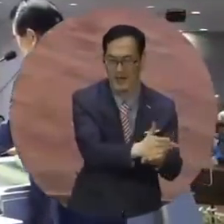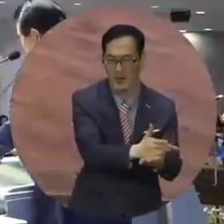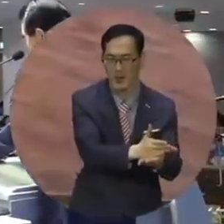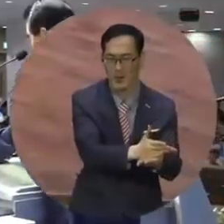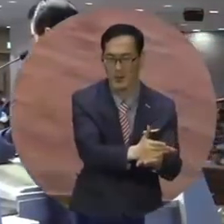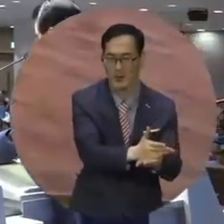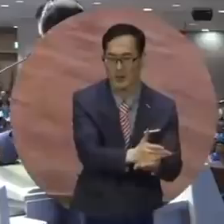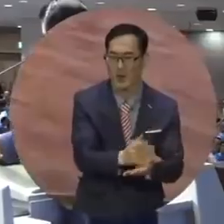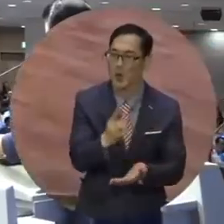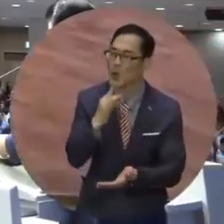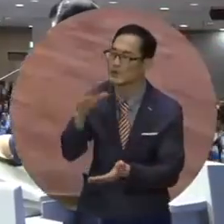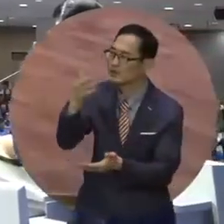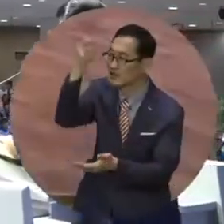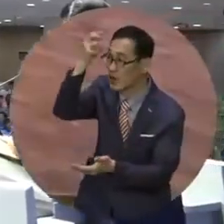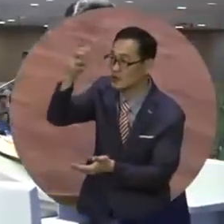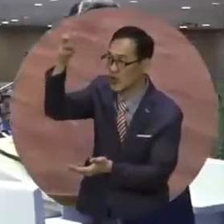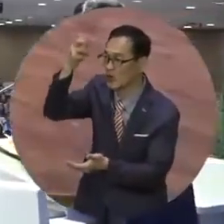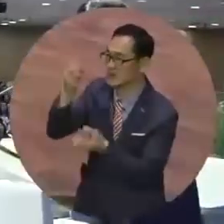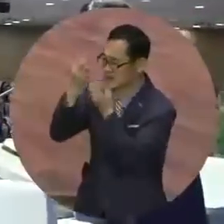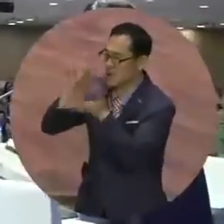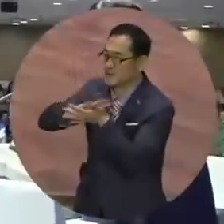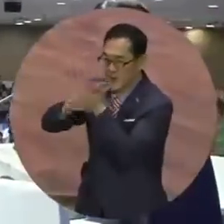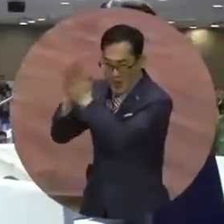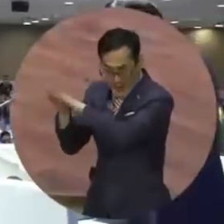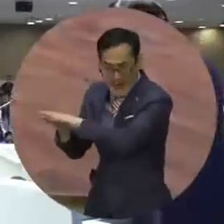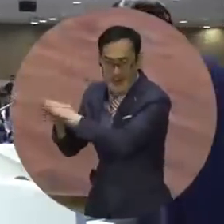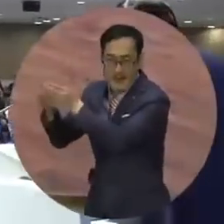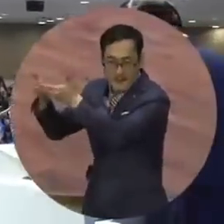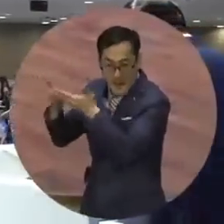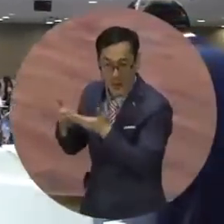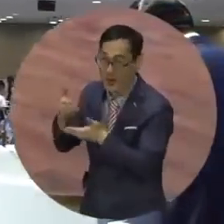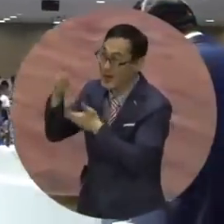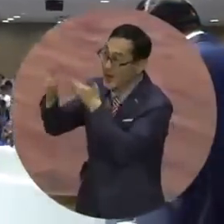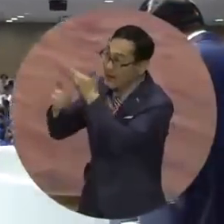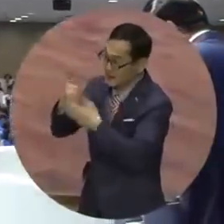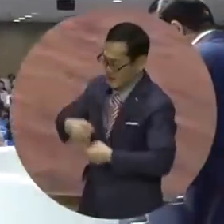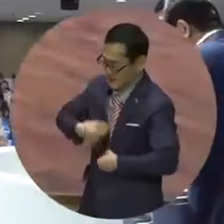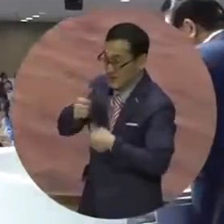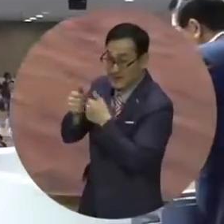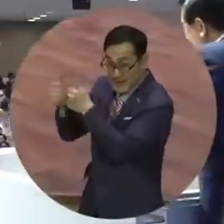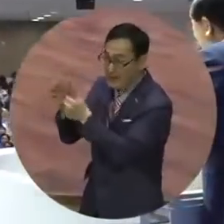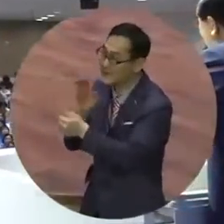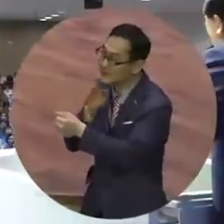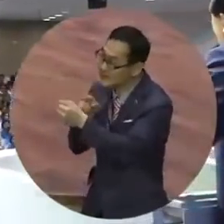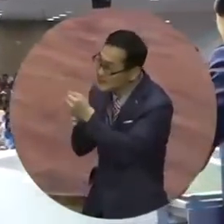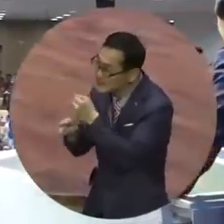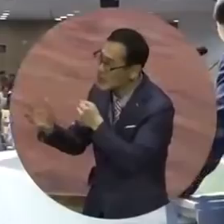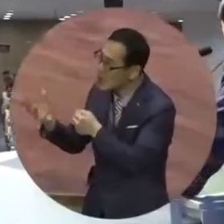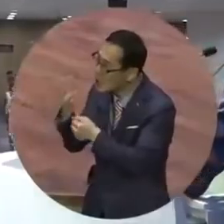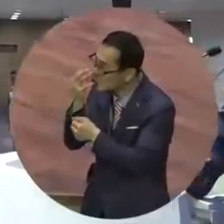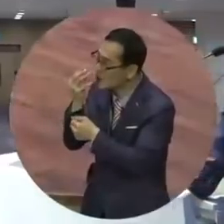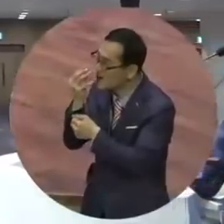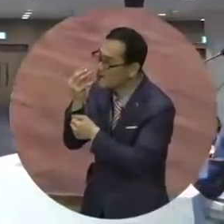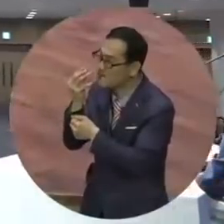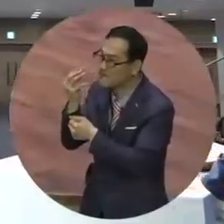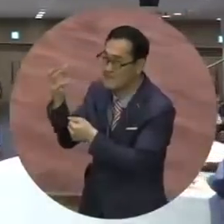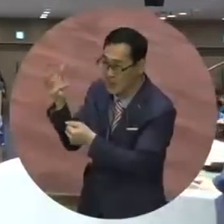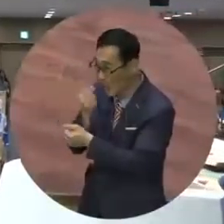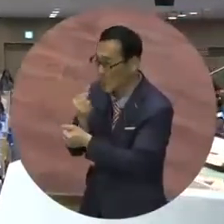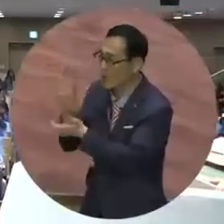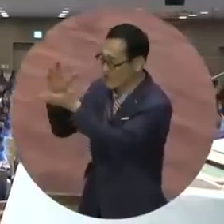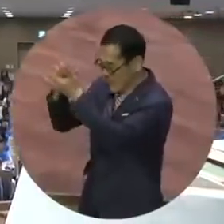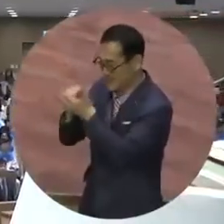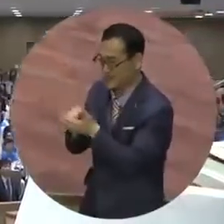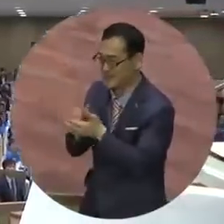벗어버리고 오직 성령으로 새롭게 되어 하나님의 의를 따라 진리와 거룩함으로 지으심 받은 새 사람을